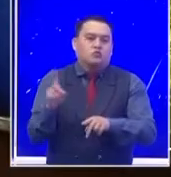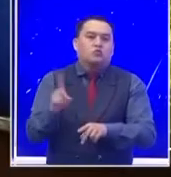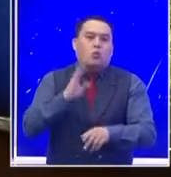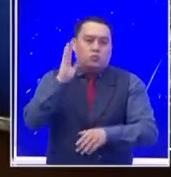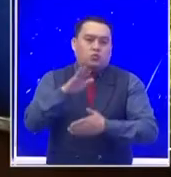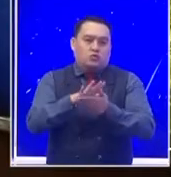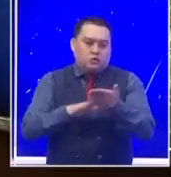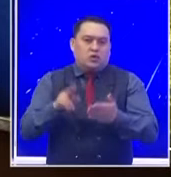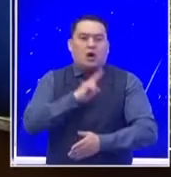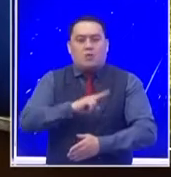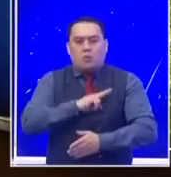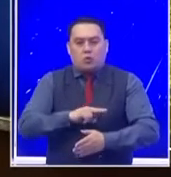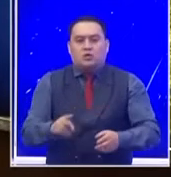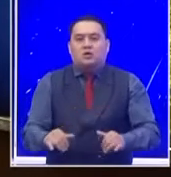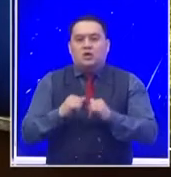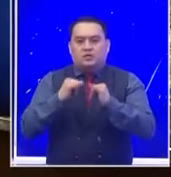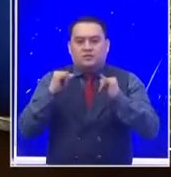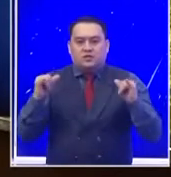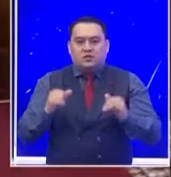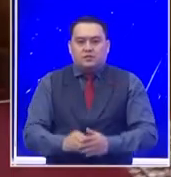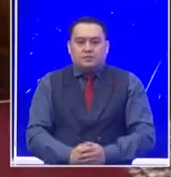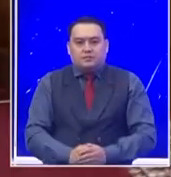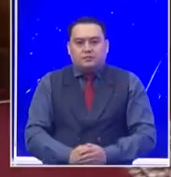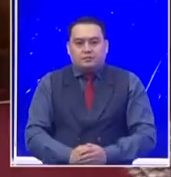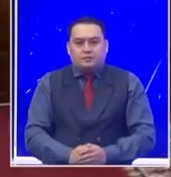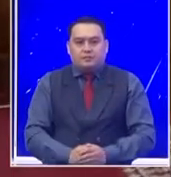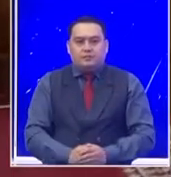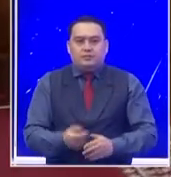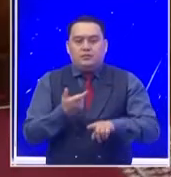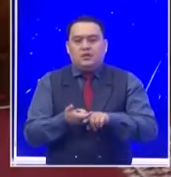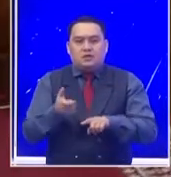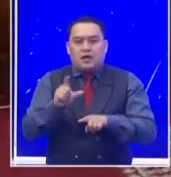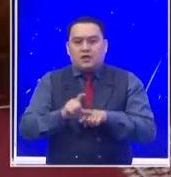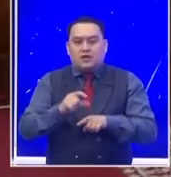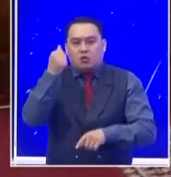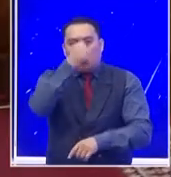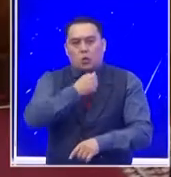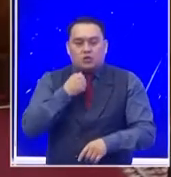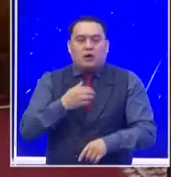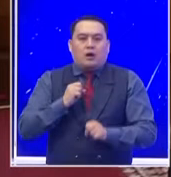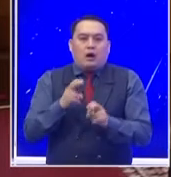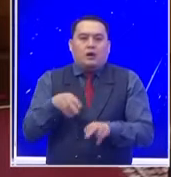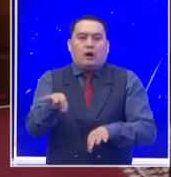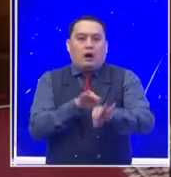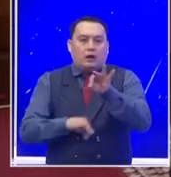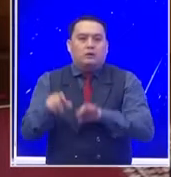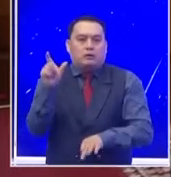далее будет работать во благо развития и же часов за эти и буты ка как титры я думаю